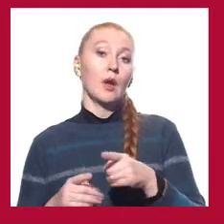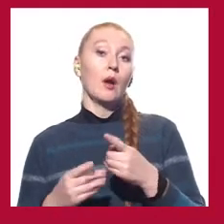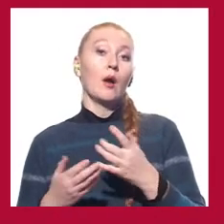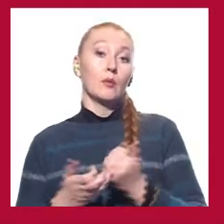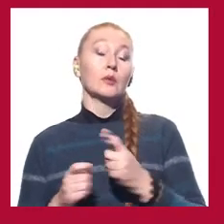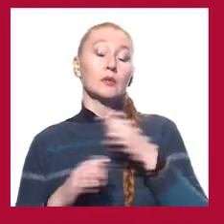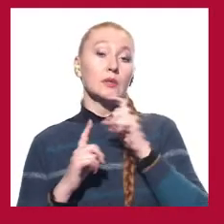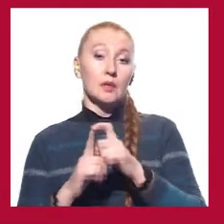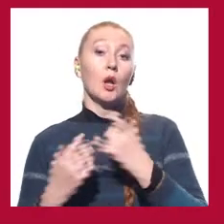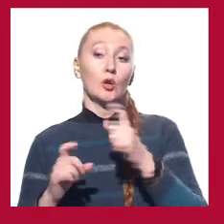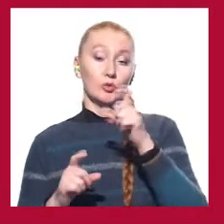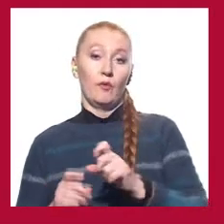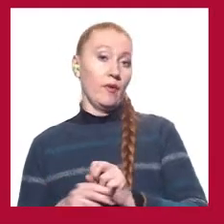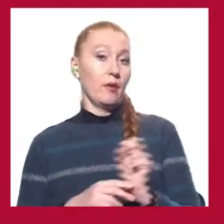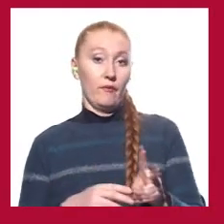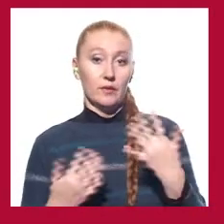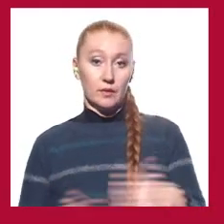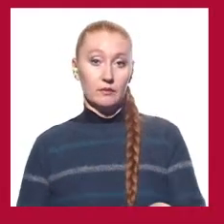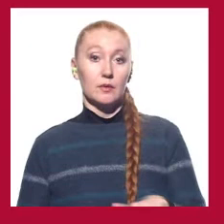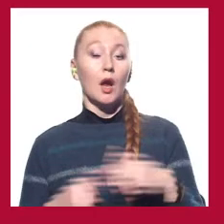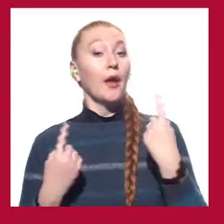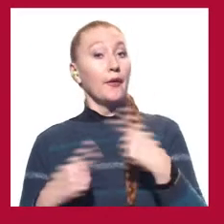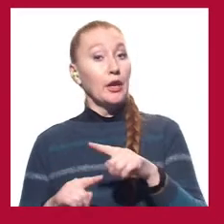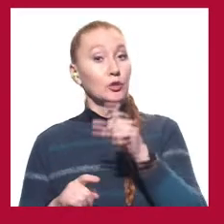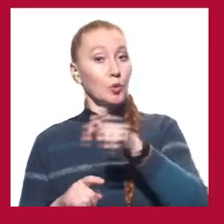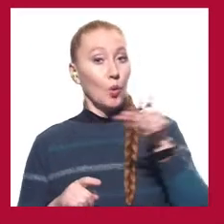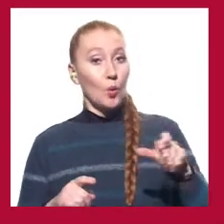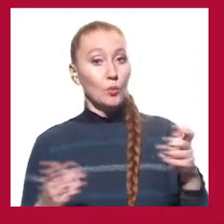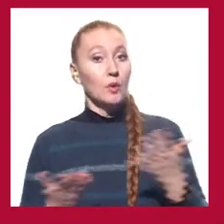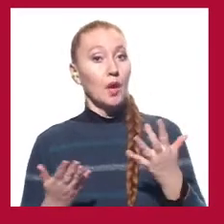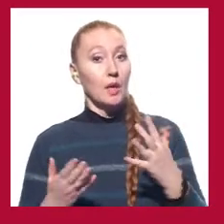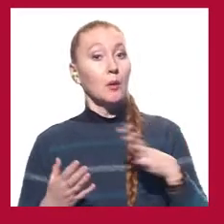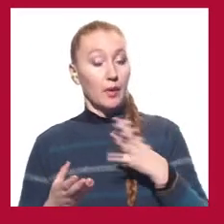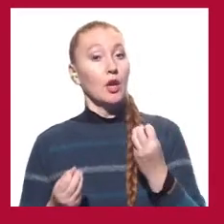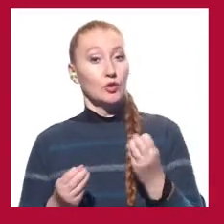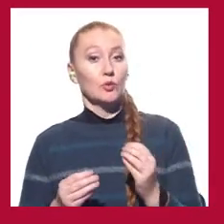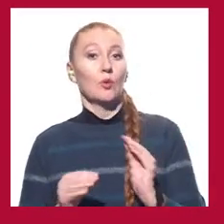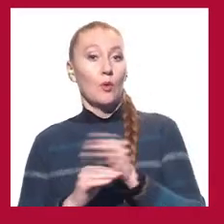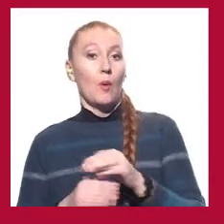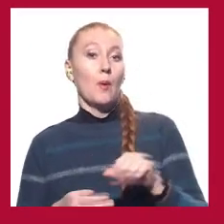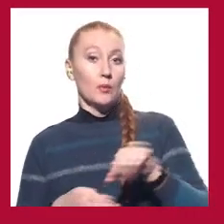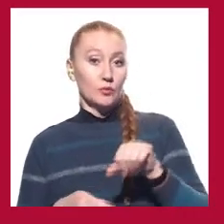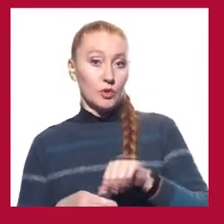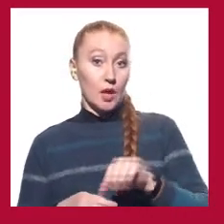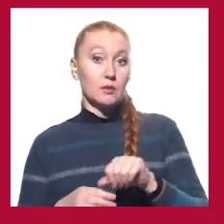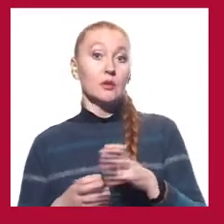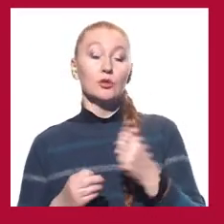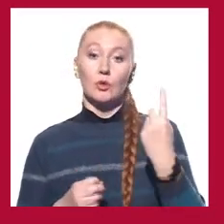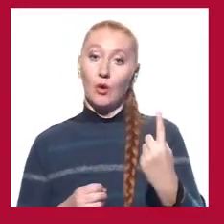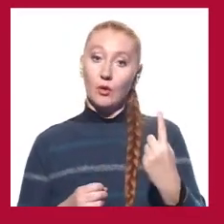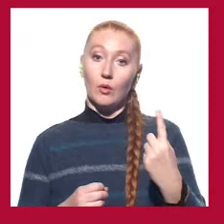Як я вже сказав, людину виключили, інші люди, які там приймали участь, ну там ще один